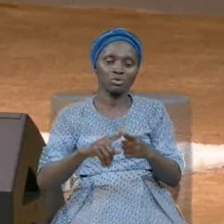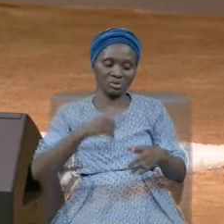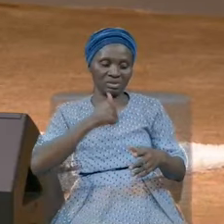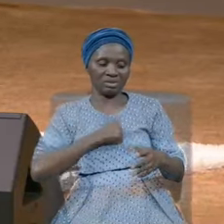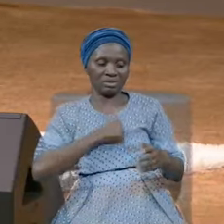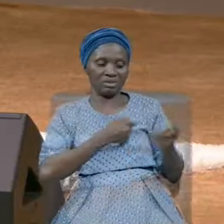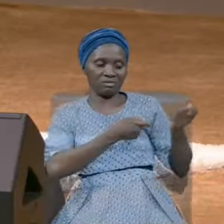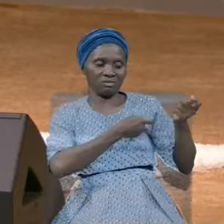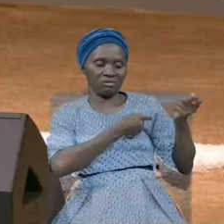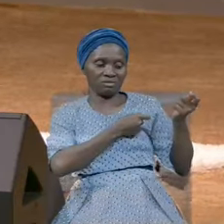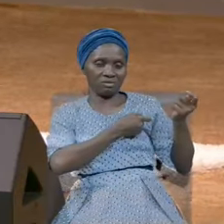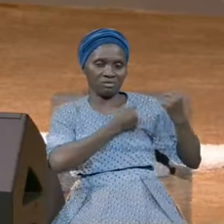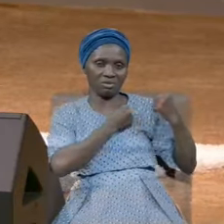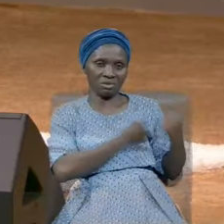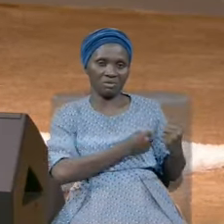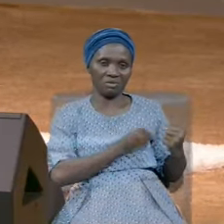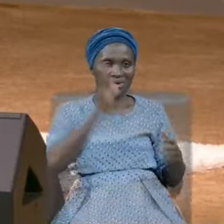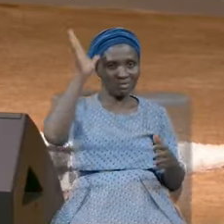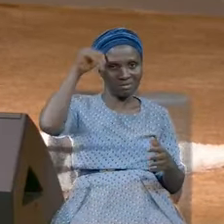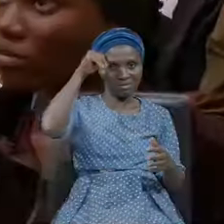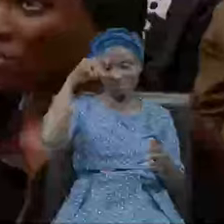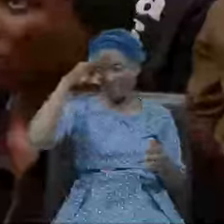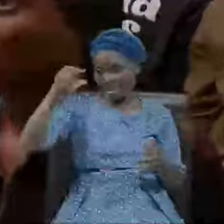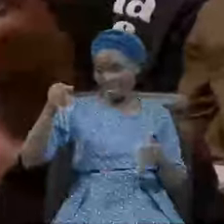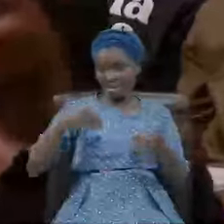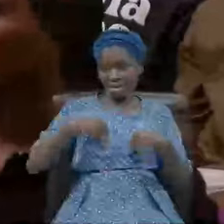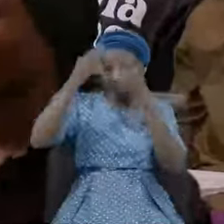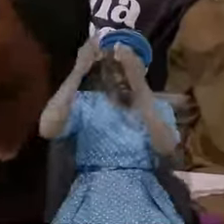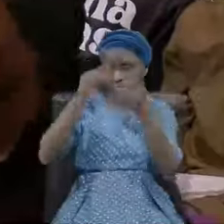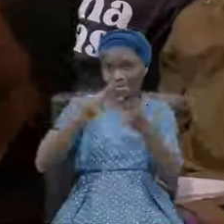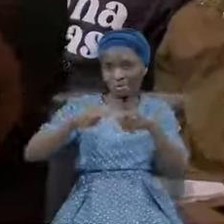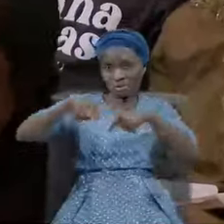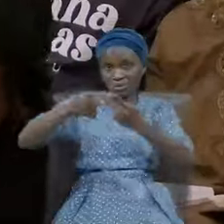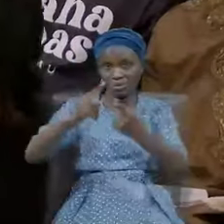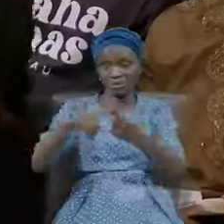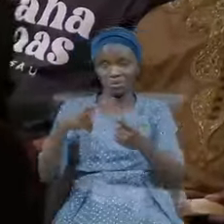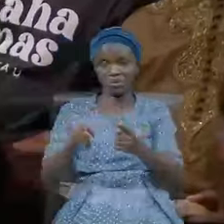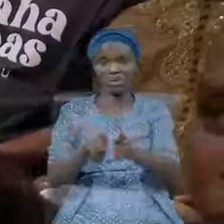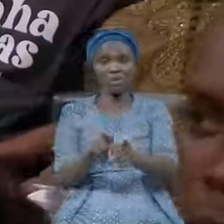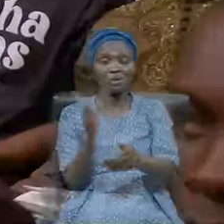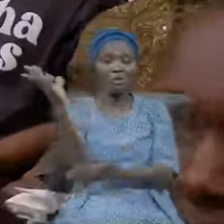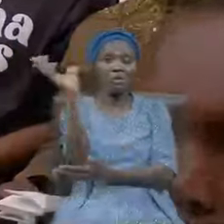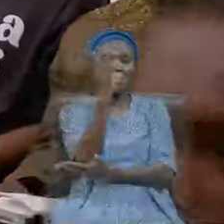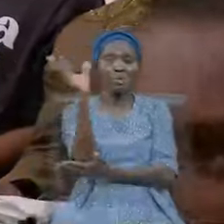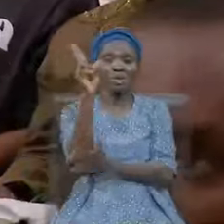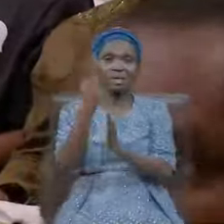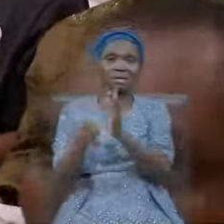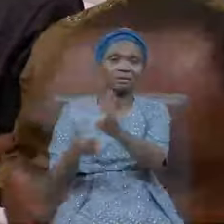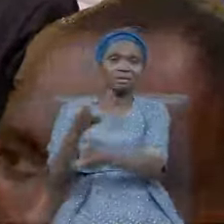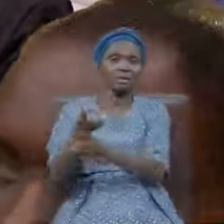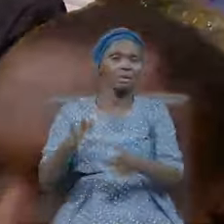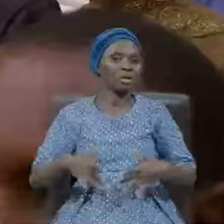l'obstination. Mais lui, il est enclin à la vie du désert. Mais comme Caleb